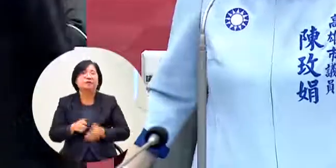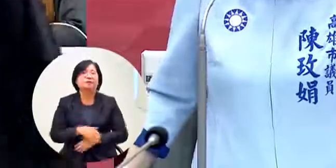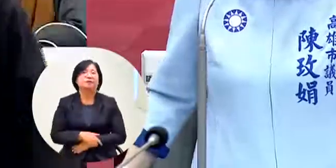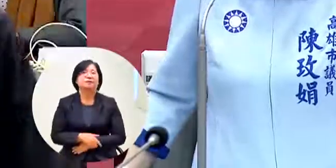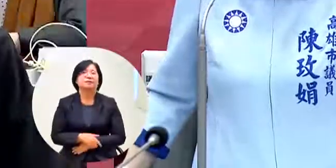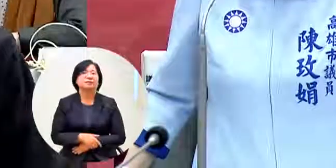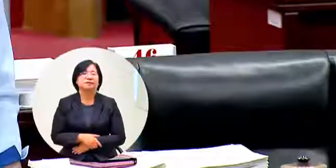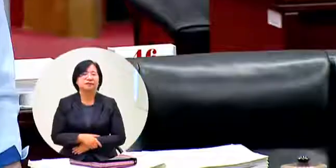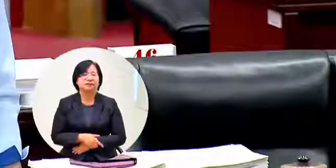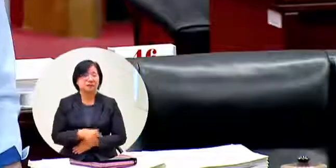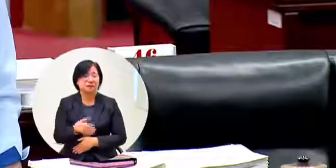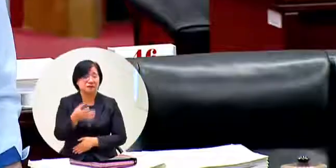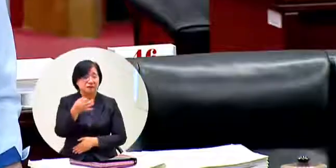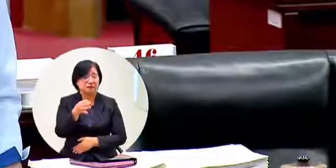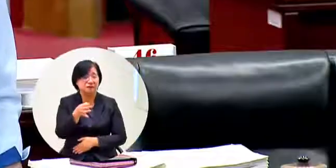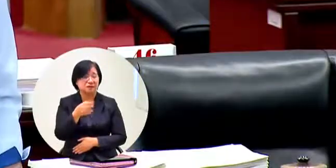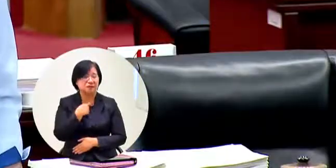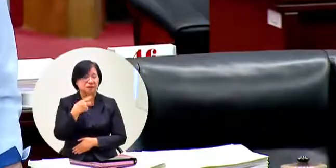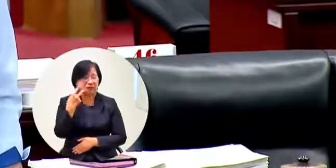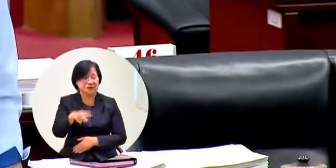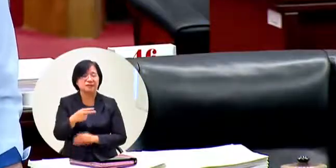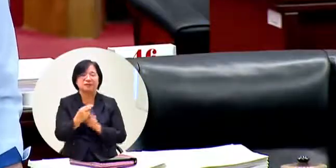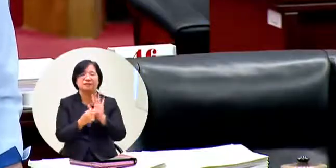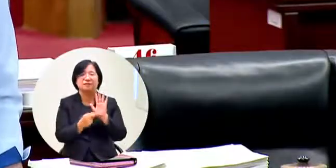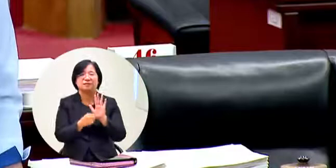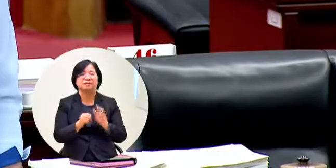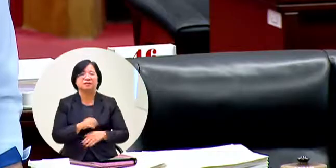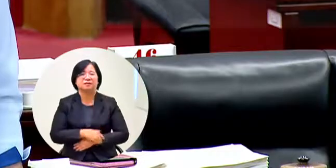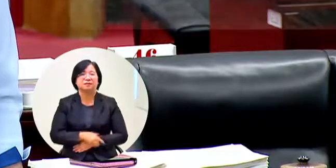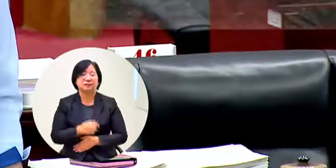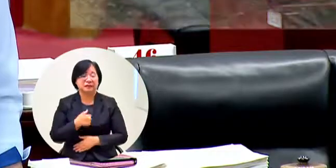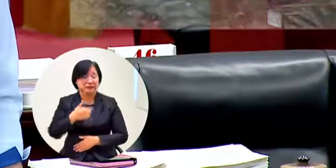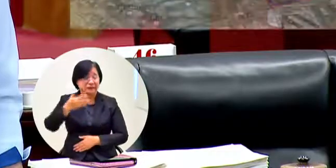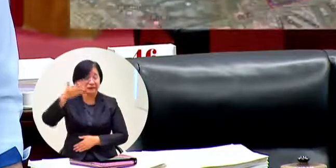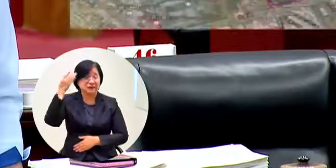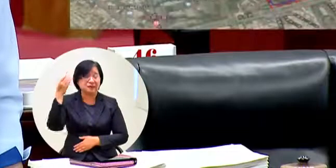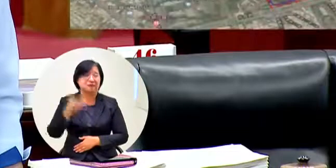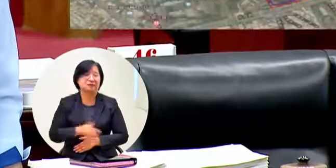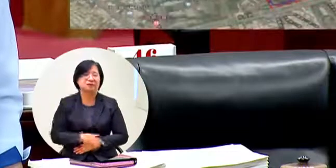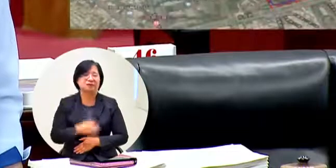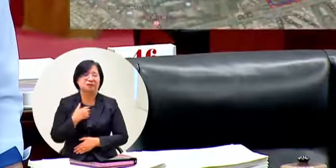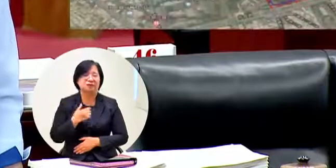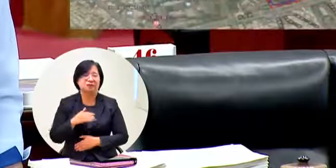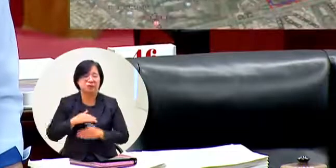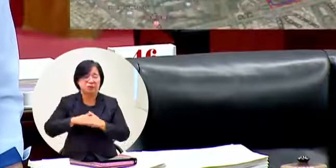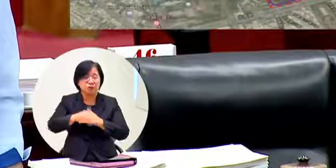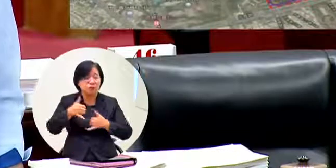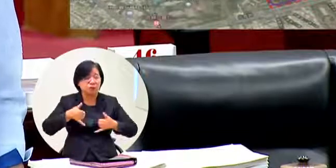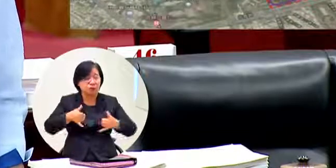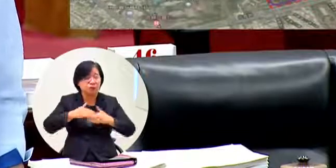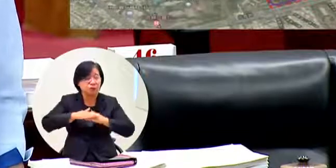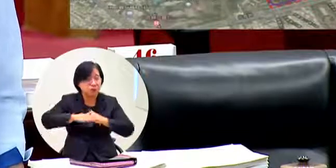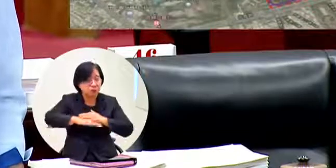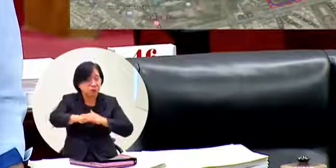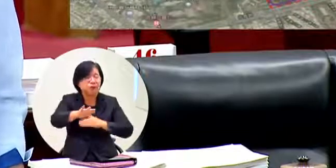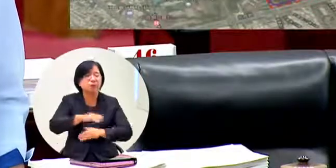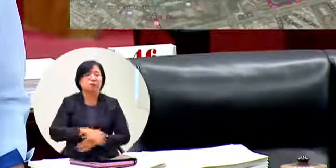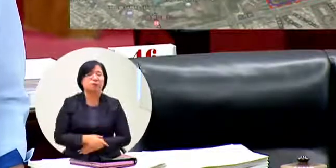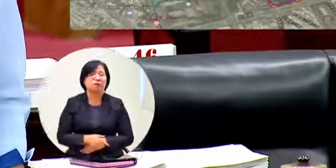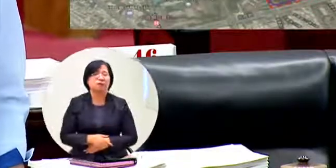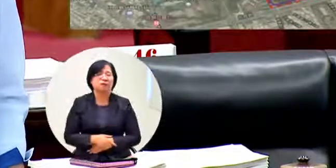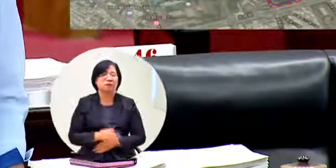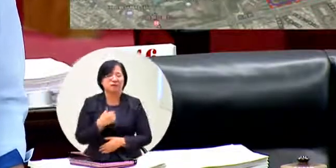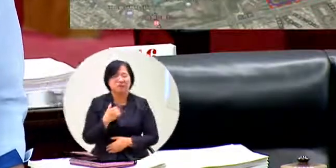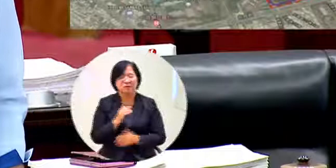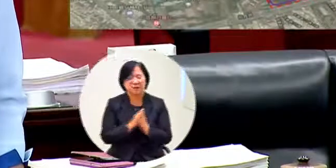讲到这个财力，我必须要再讲一遍。过去我们在铺设道路啊，那要铺一条路，得爱七拜托八